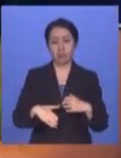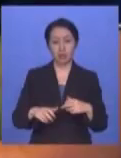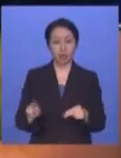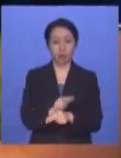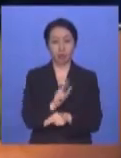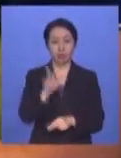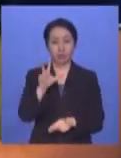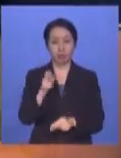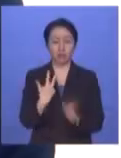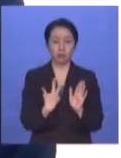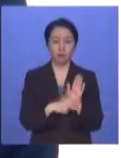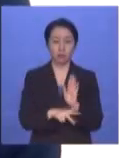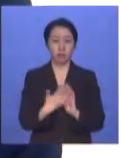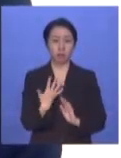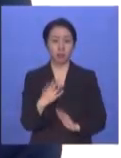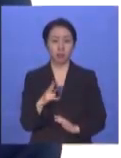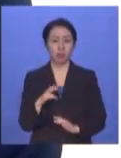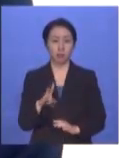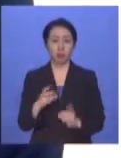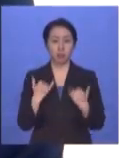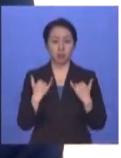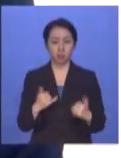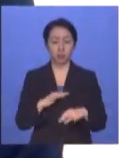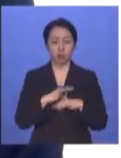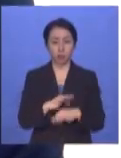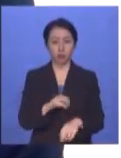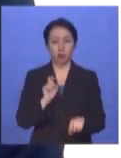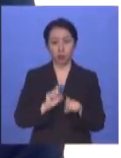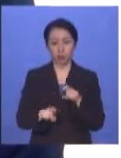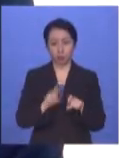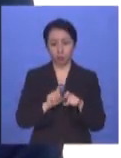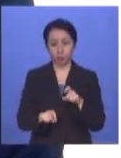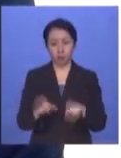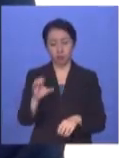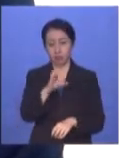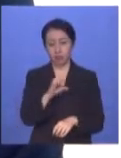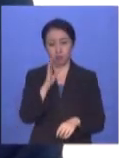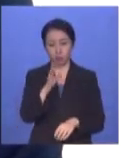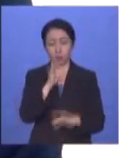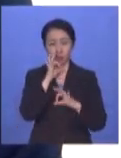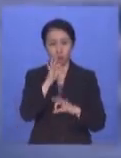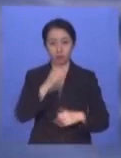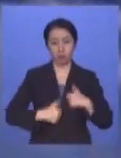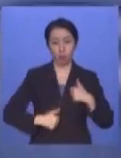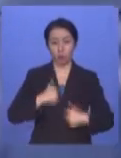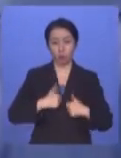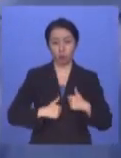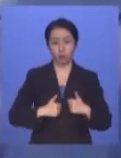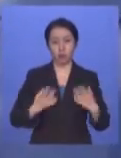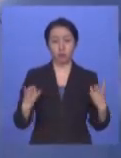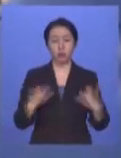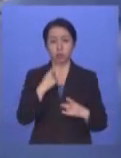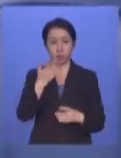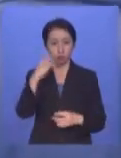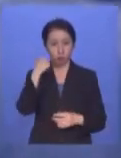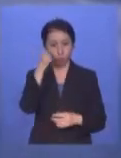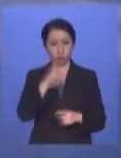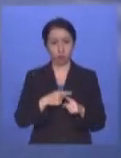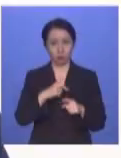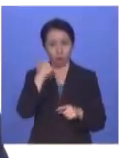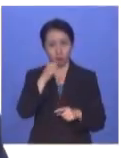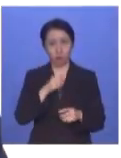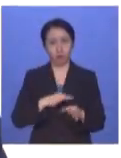с 385 километров. Сейчас проводим экспертизу. Позже в сентябре будет объявлен конкурс. Стоит отметить, что с прошлого полугодия в